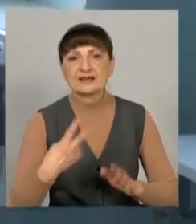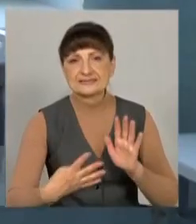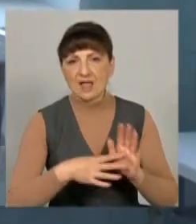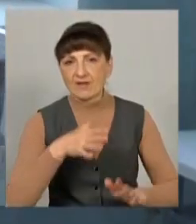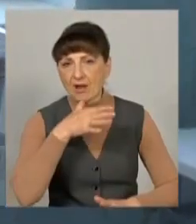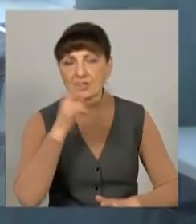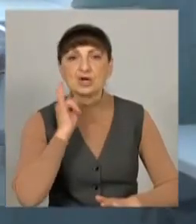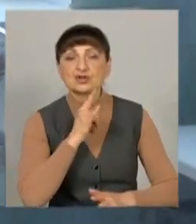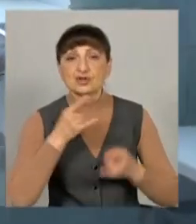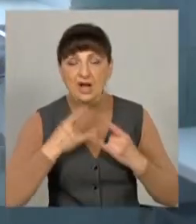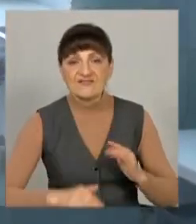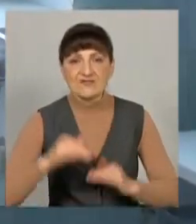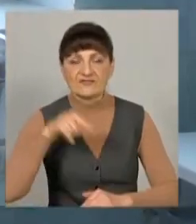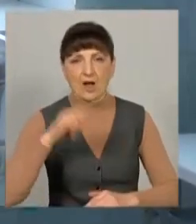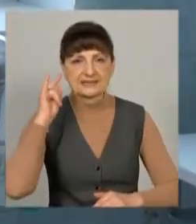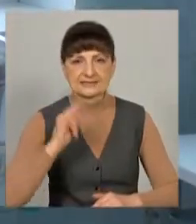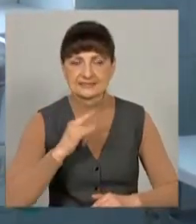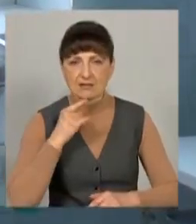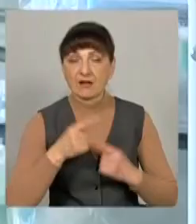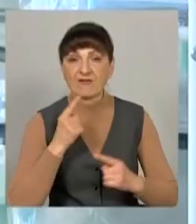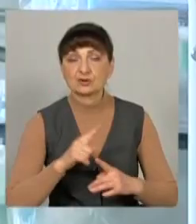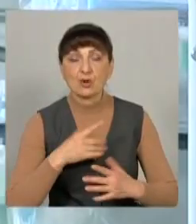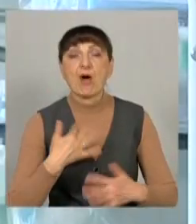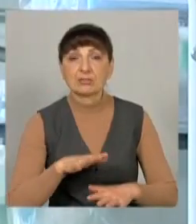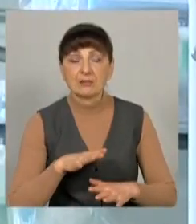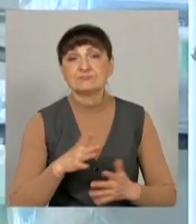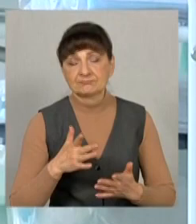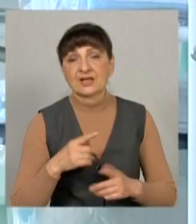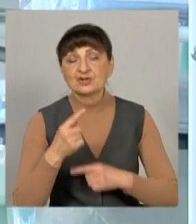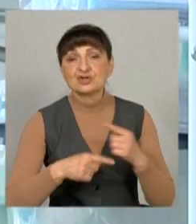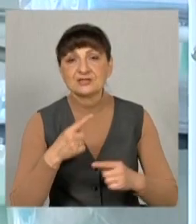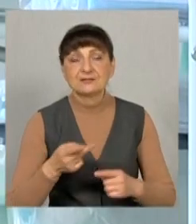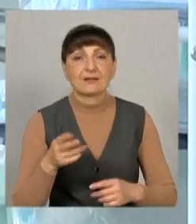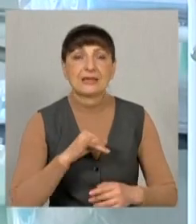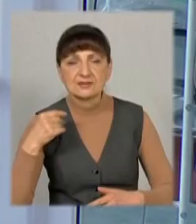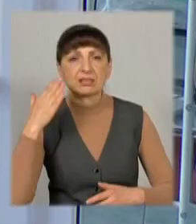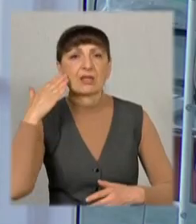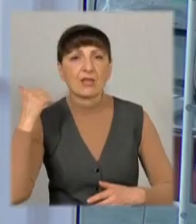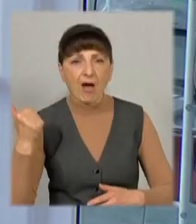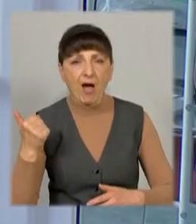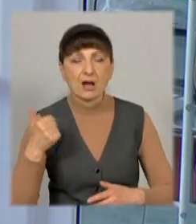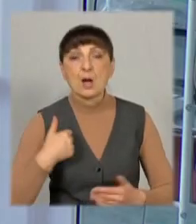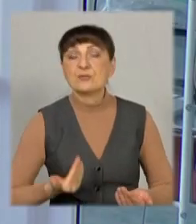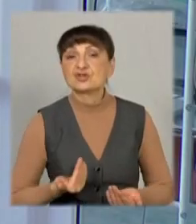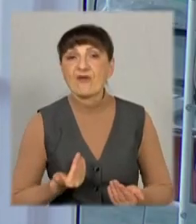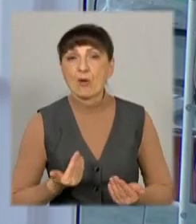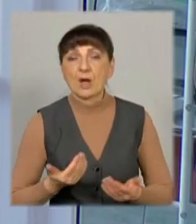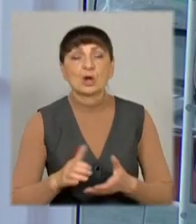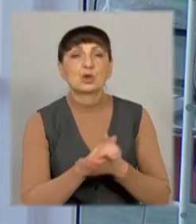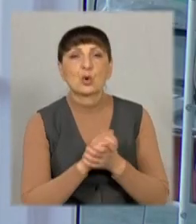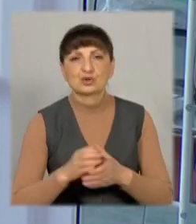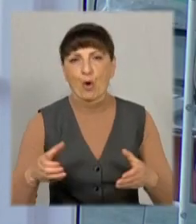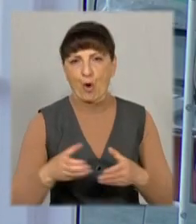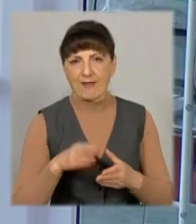лет. Женщина родилась и выросла в Казахстане. Говорит, что придерживается и чтит традиции обоих народов. Мы живем в дружном большом